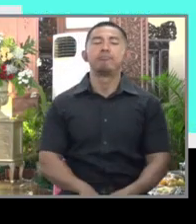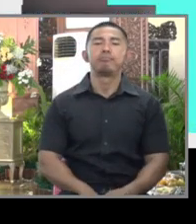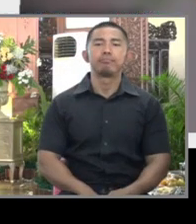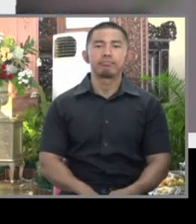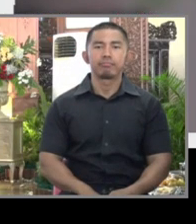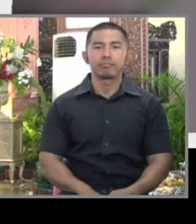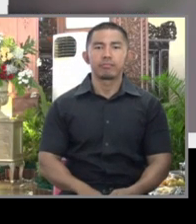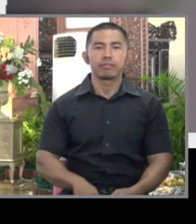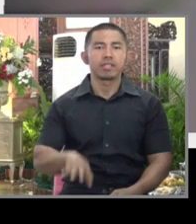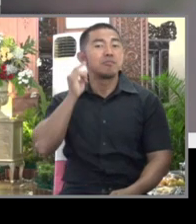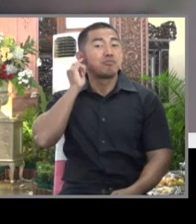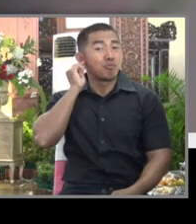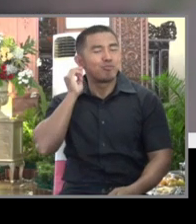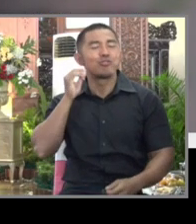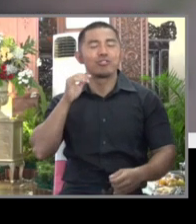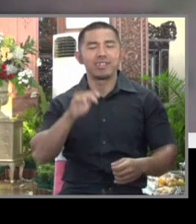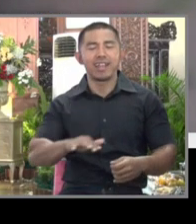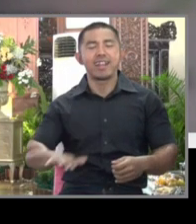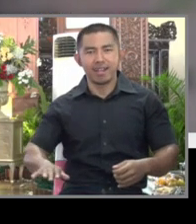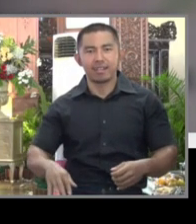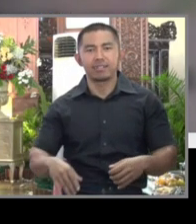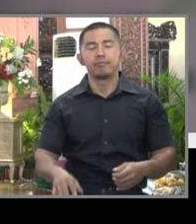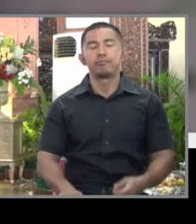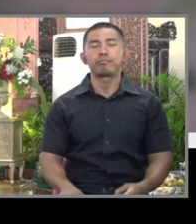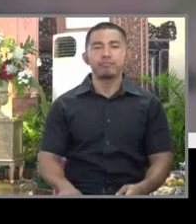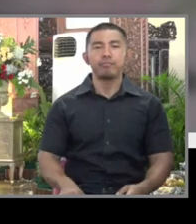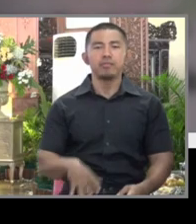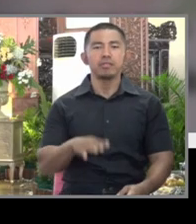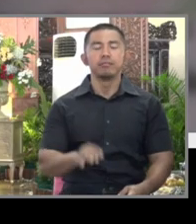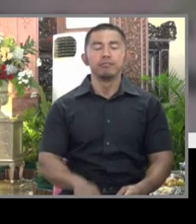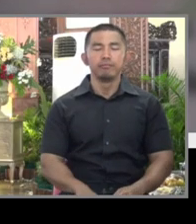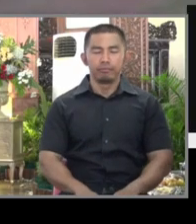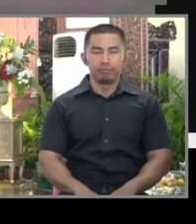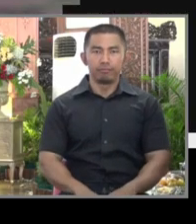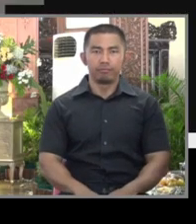Ini bukan janda, Pak. Canda ini.